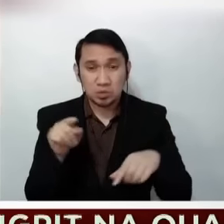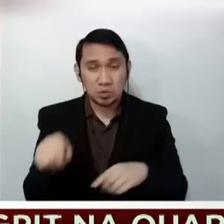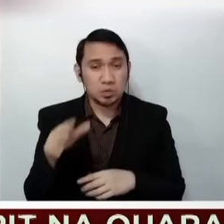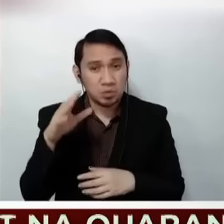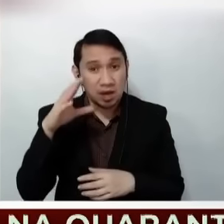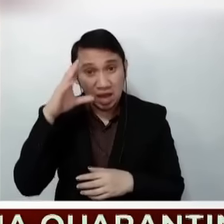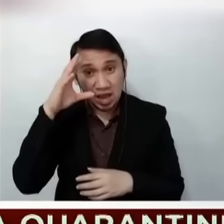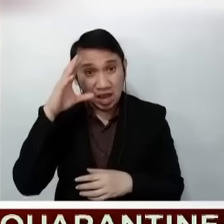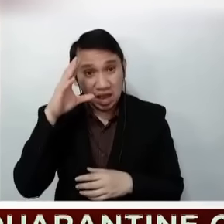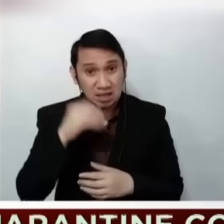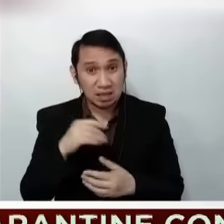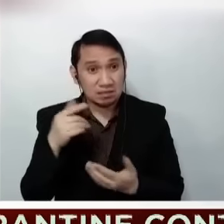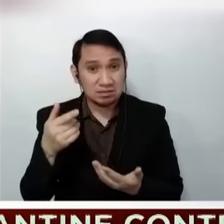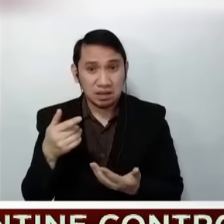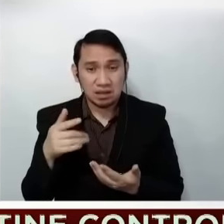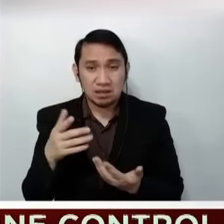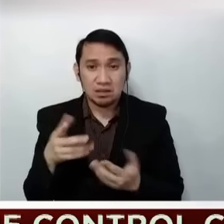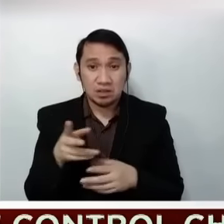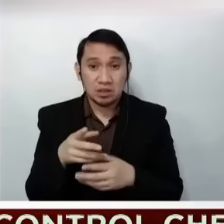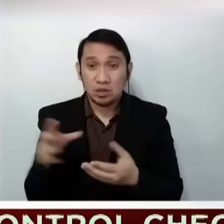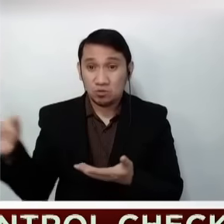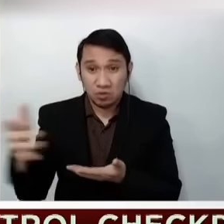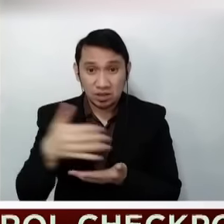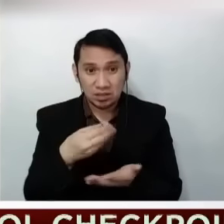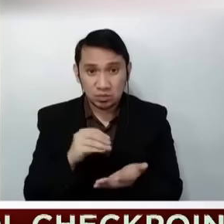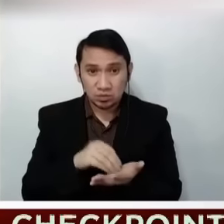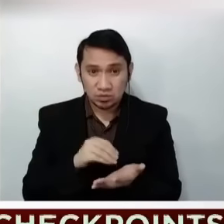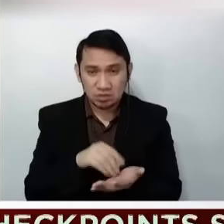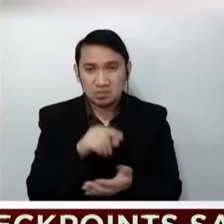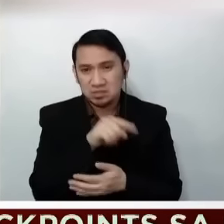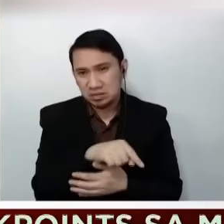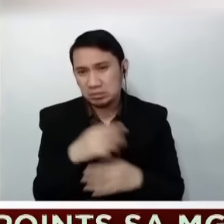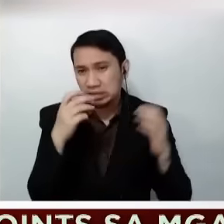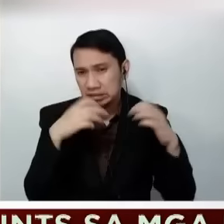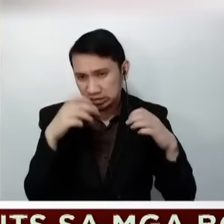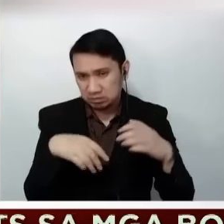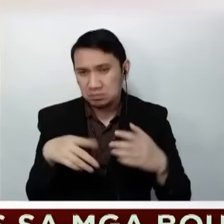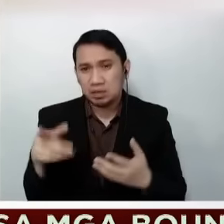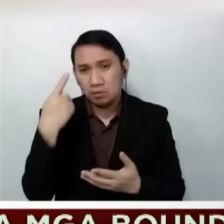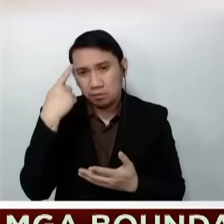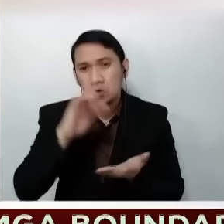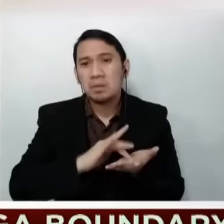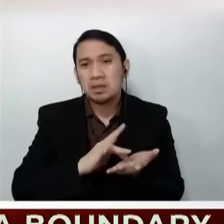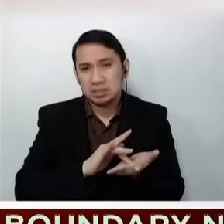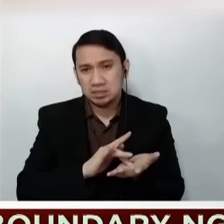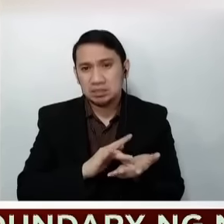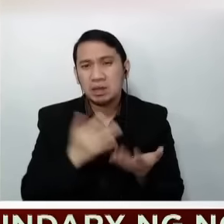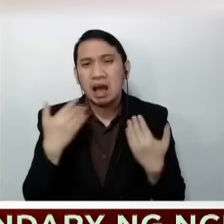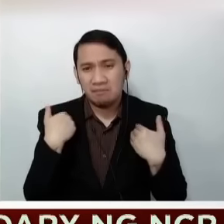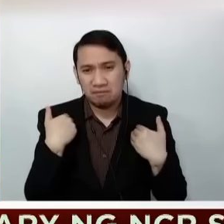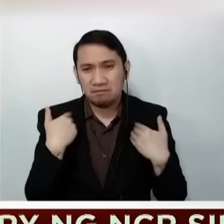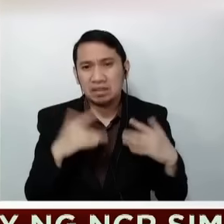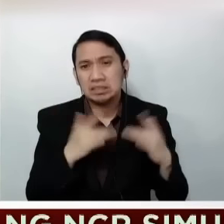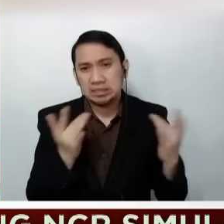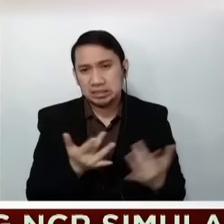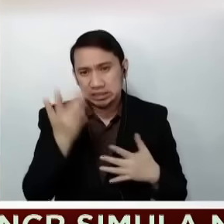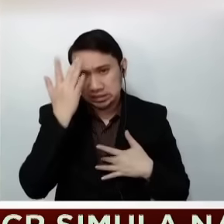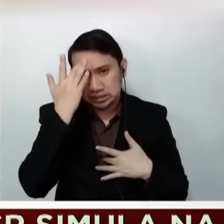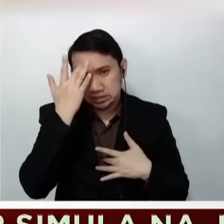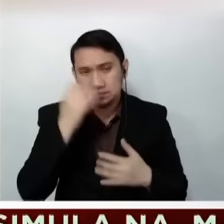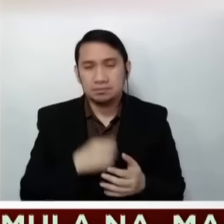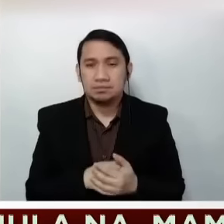utang. Siya rin ang inaasahan ni Aling Josie para sa pambili ng maintenance sa sakit niya sa puso. Pangulong Presidente, tulungan mo kaming